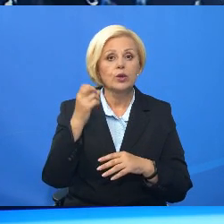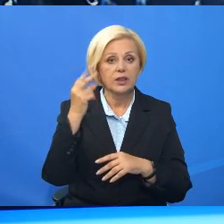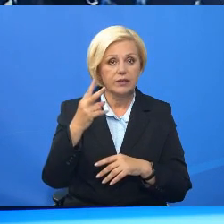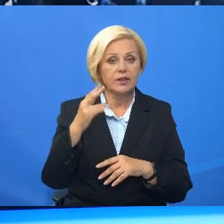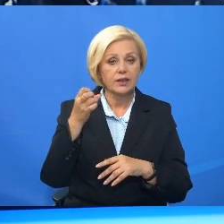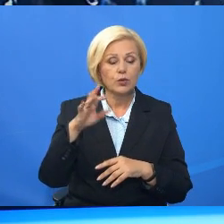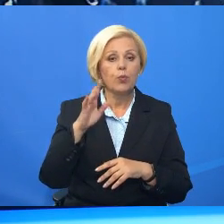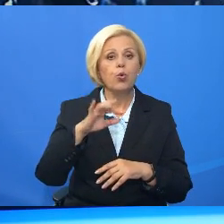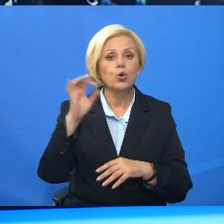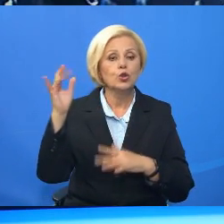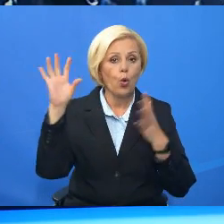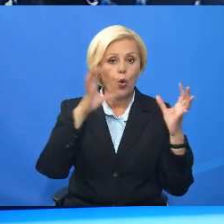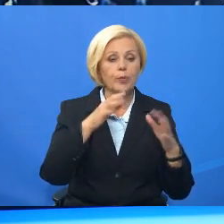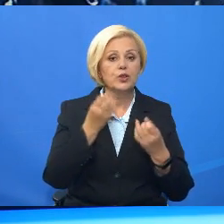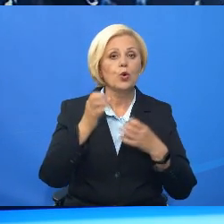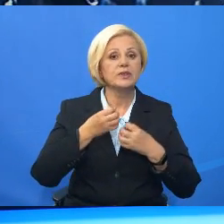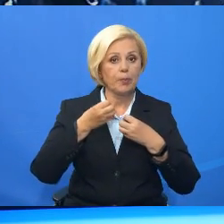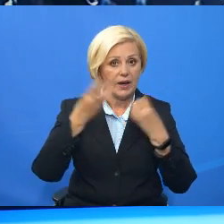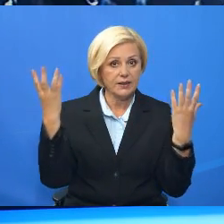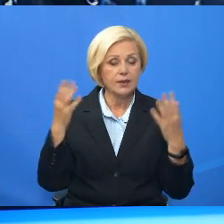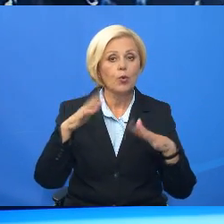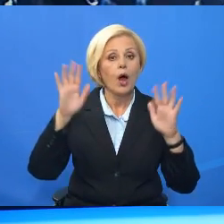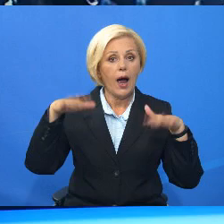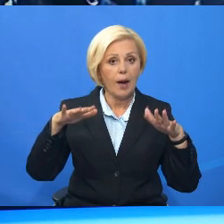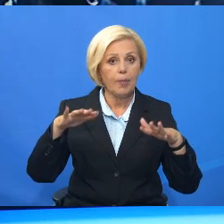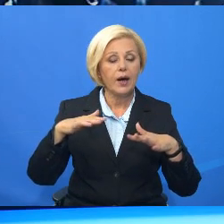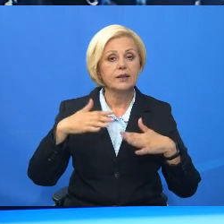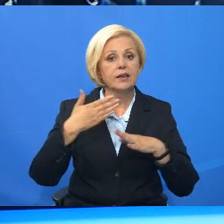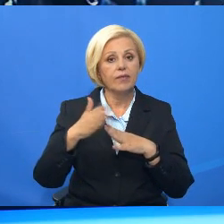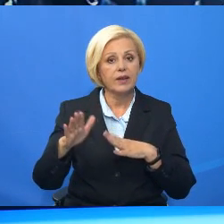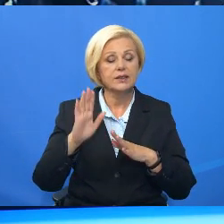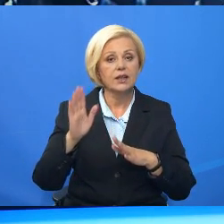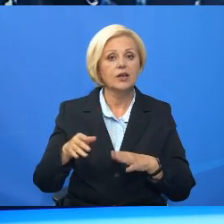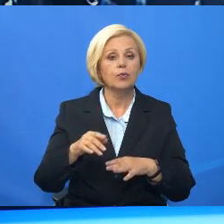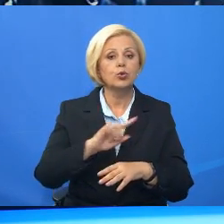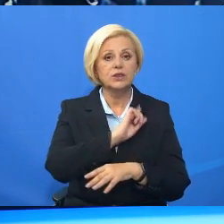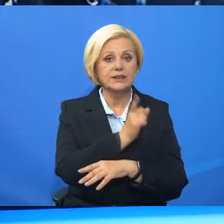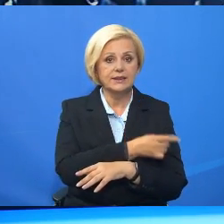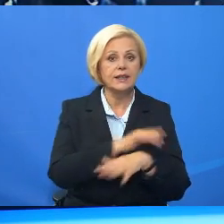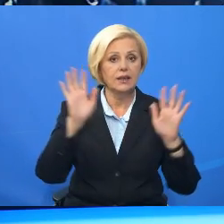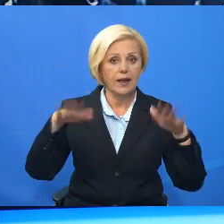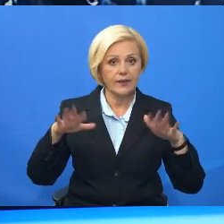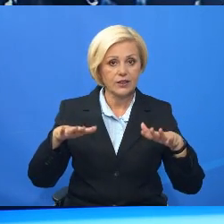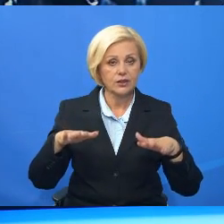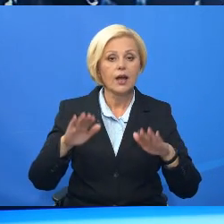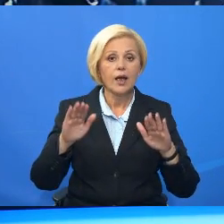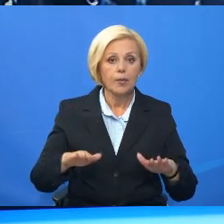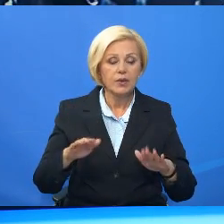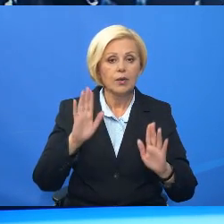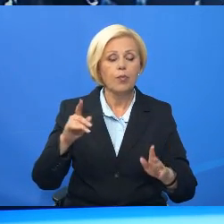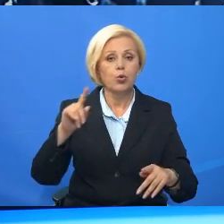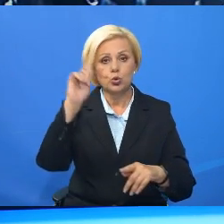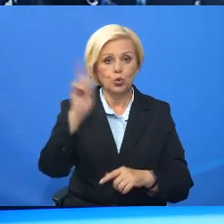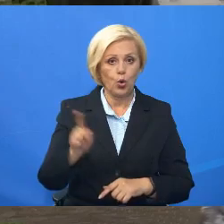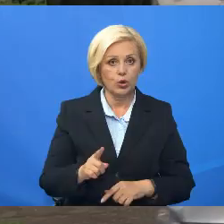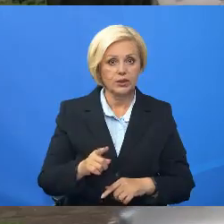будзе воблачна, днём з праясненнямі. Чакаюцца ападкі, у асобных раёнах будуць ісці моцныя дажджы. Месцамі прыгрымяць